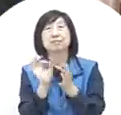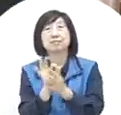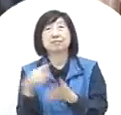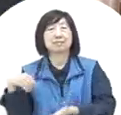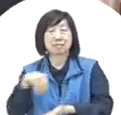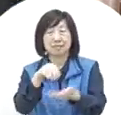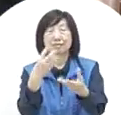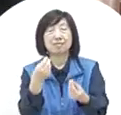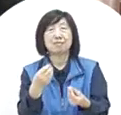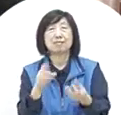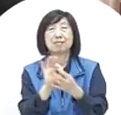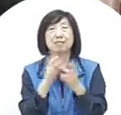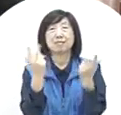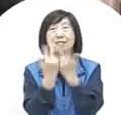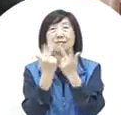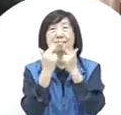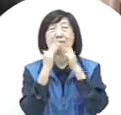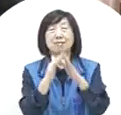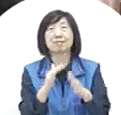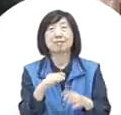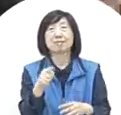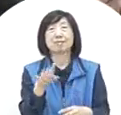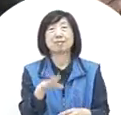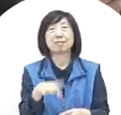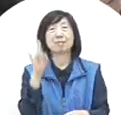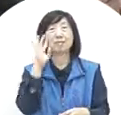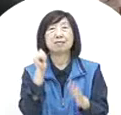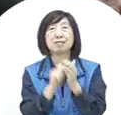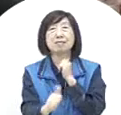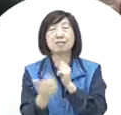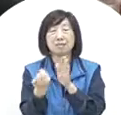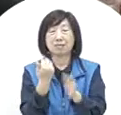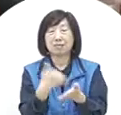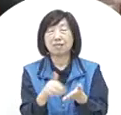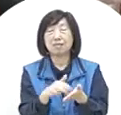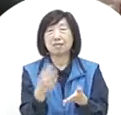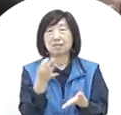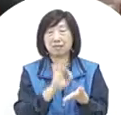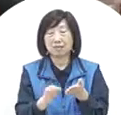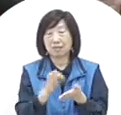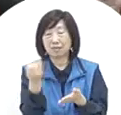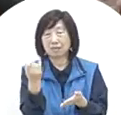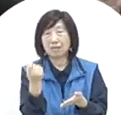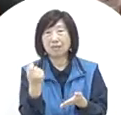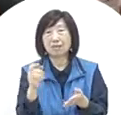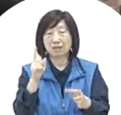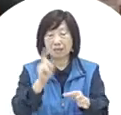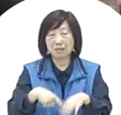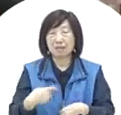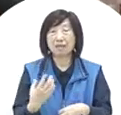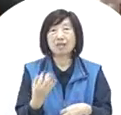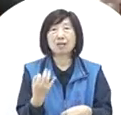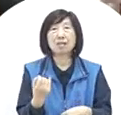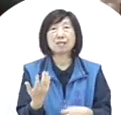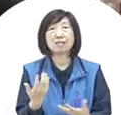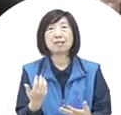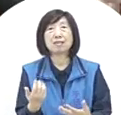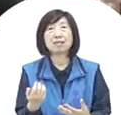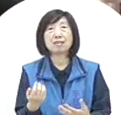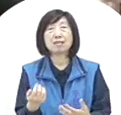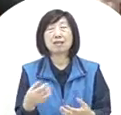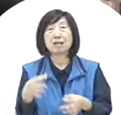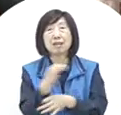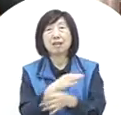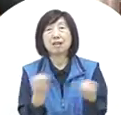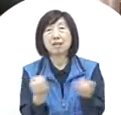没关系。我们新北市的地方创生花了多少的预算，然后赚了多少钱？金发局长还在